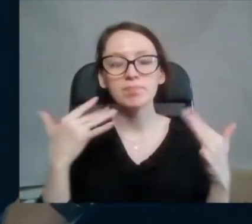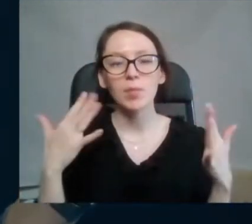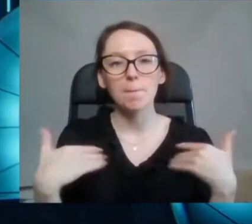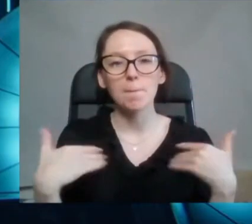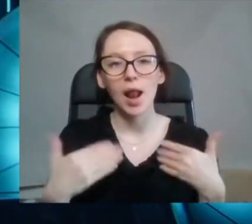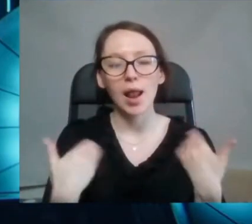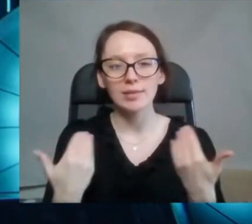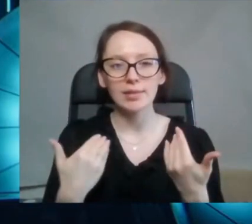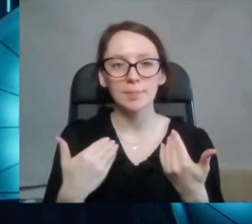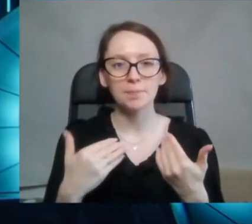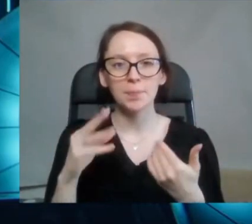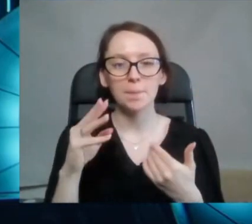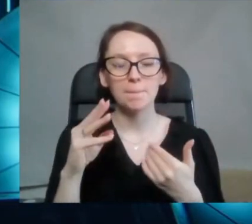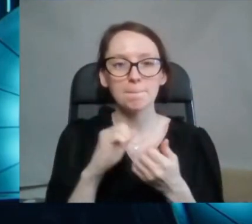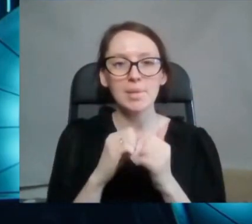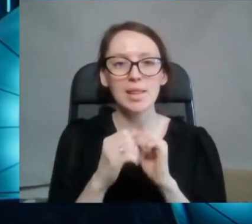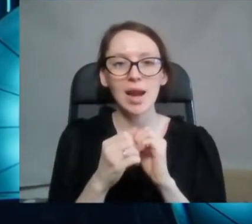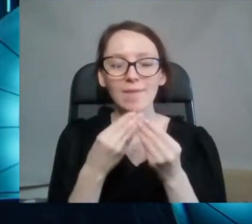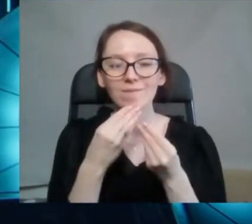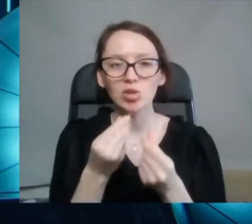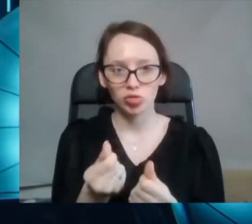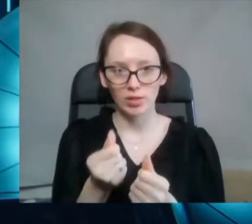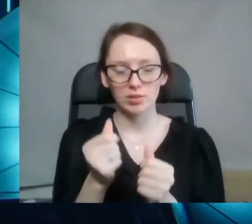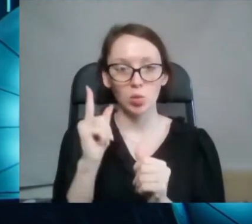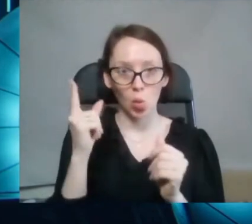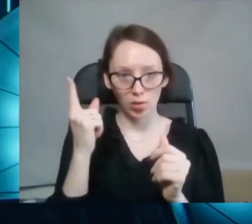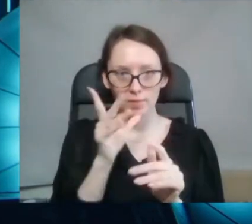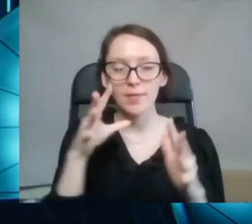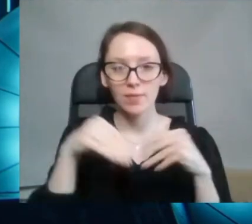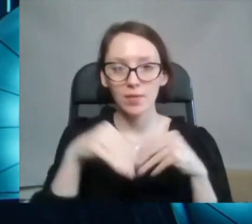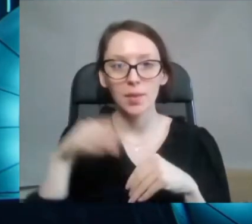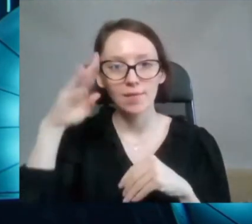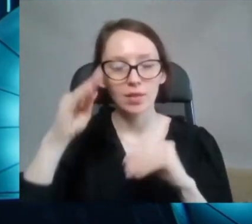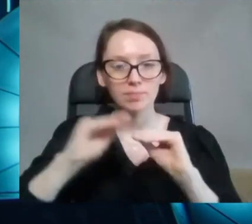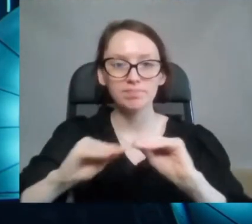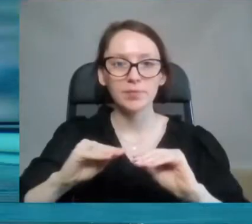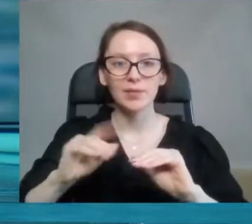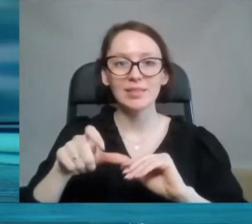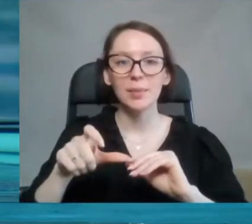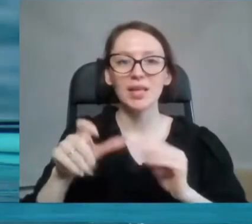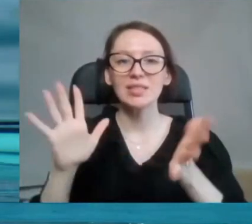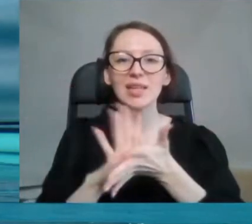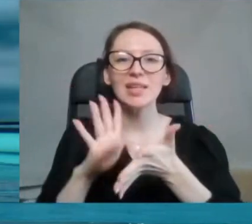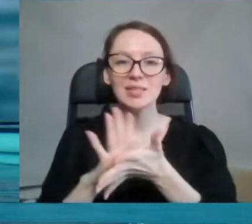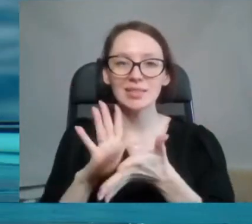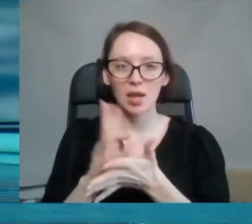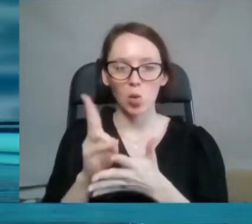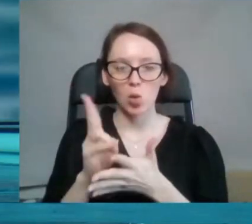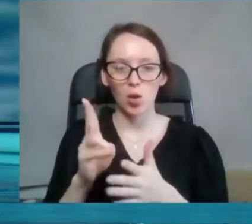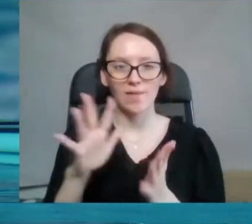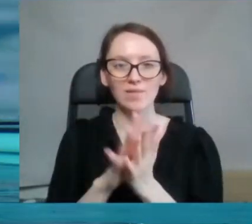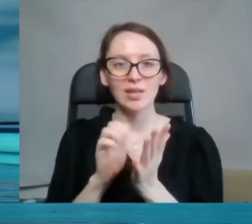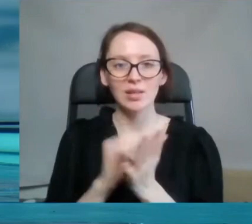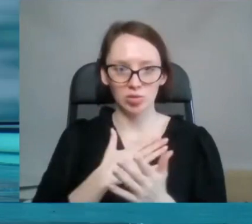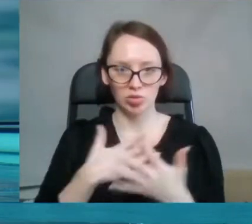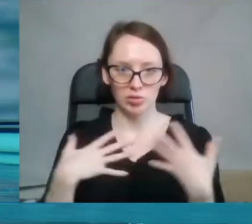веществ. Но одновременно вода содержит в себе загрязнения, которые вредят нашему здоровью и могут